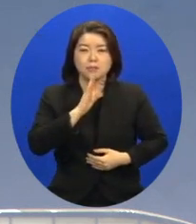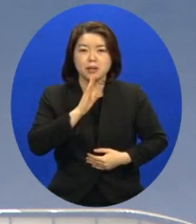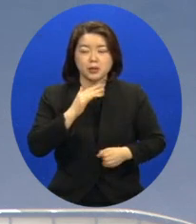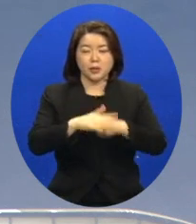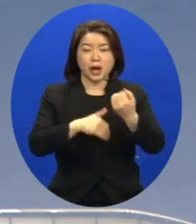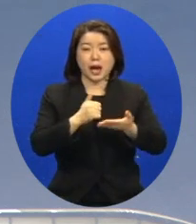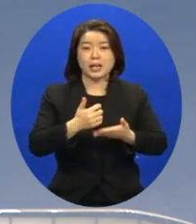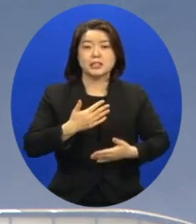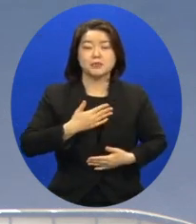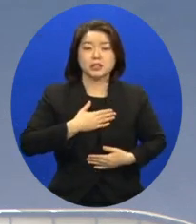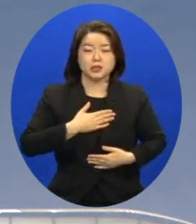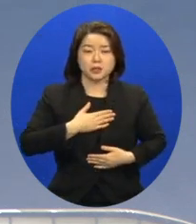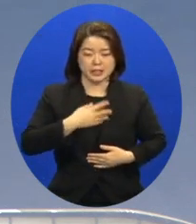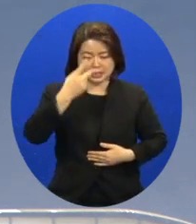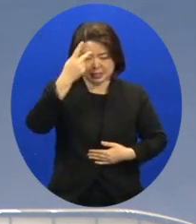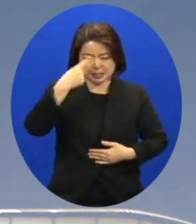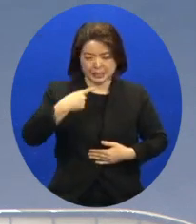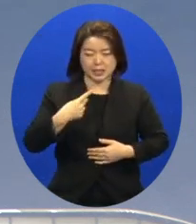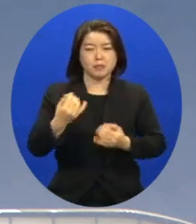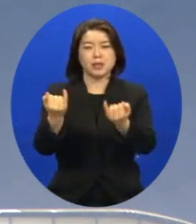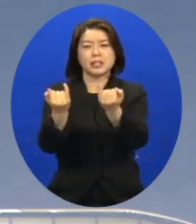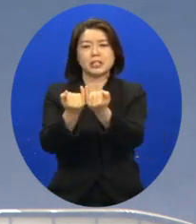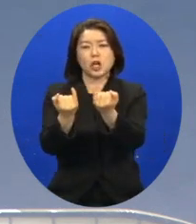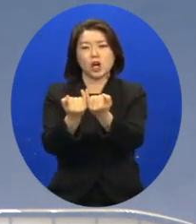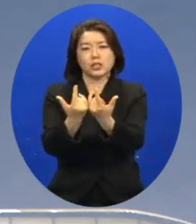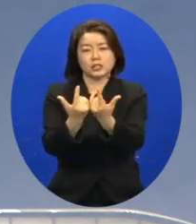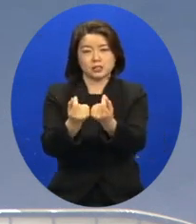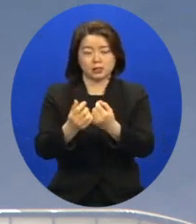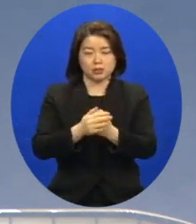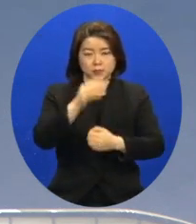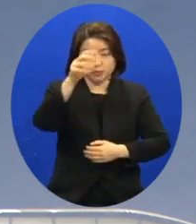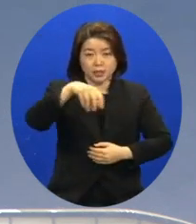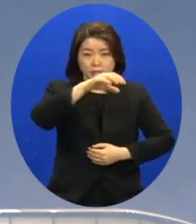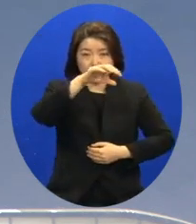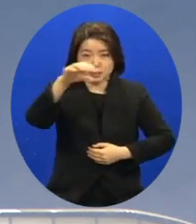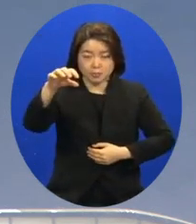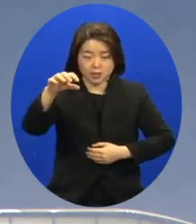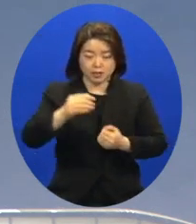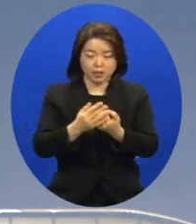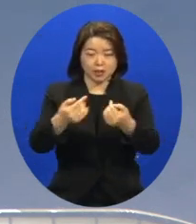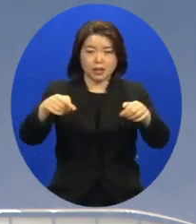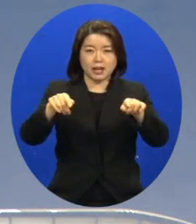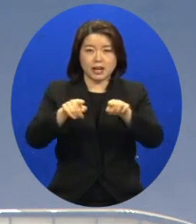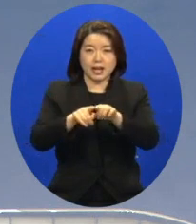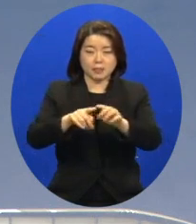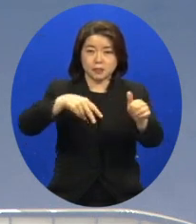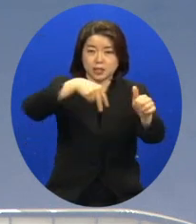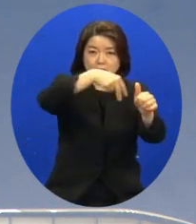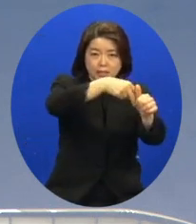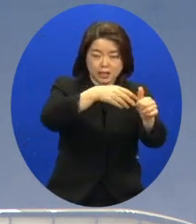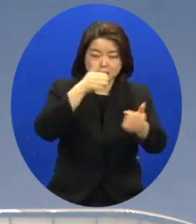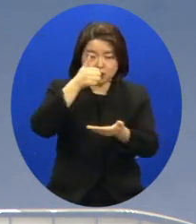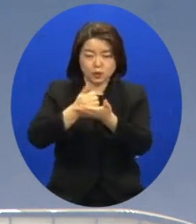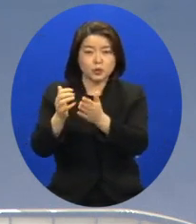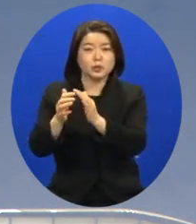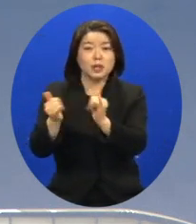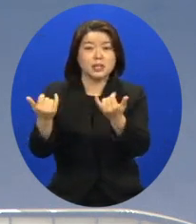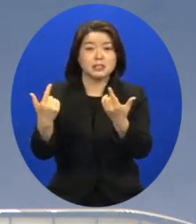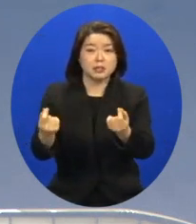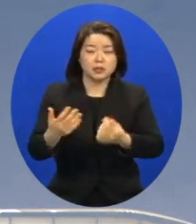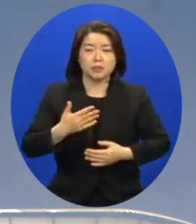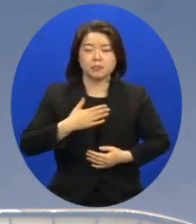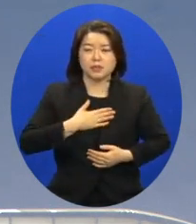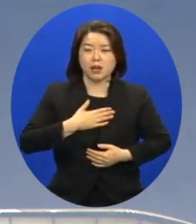저를 이 사마리아 여인처럼 그 십자가에 함께 달렸던 죄수처럼 그렇게